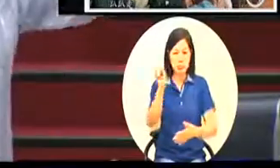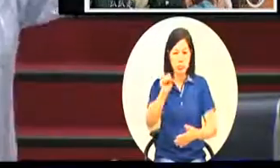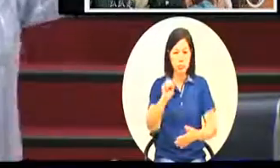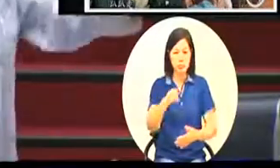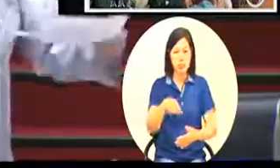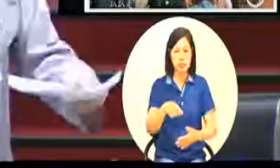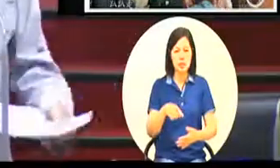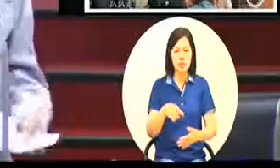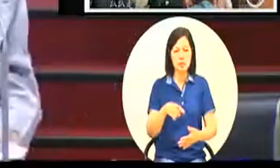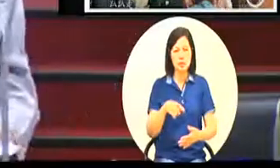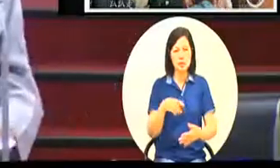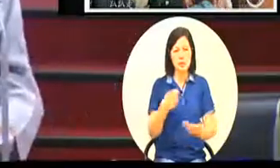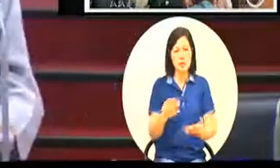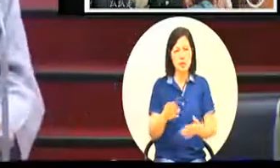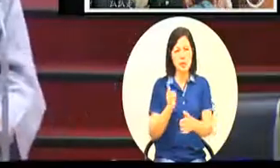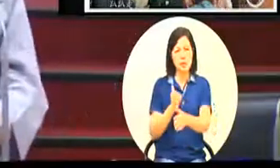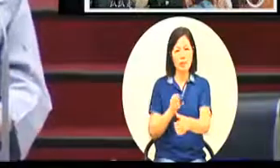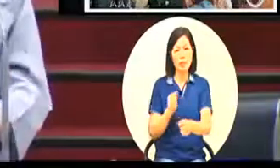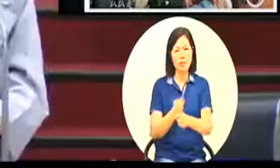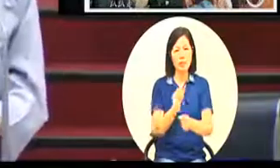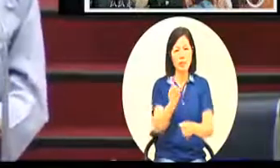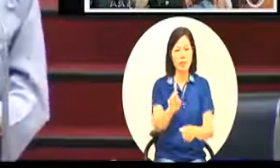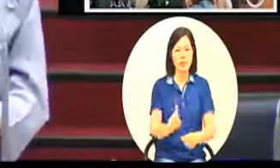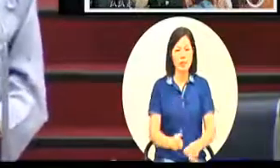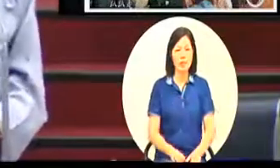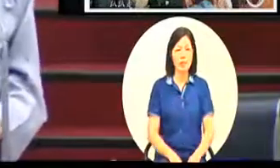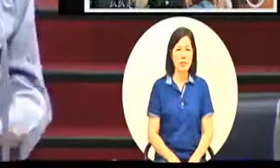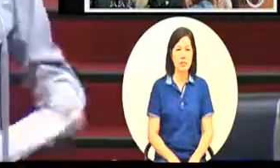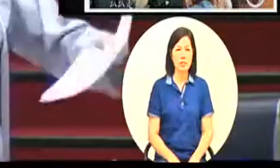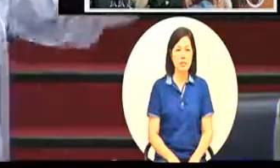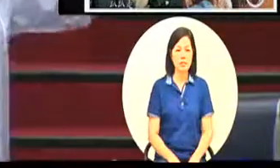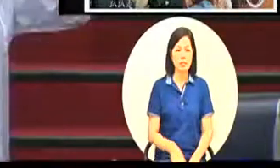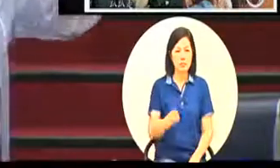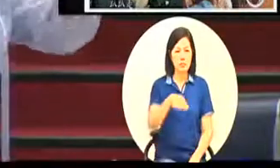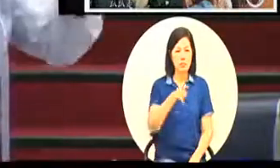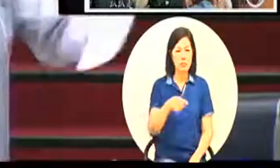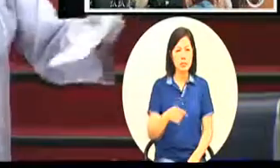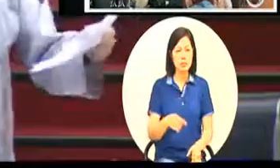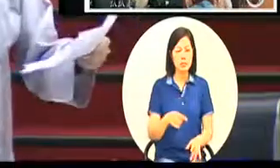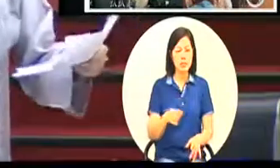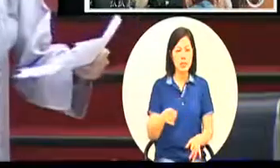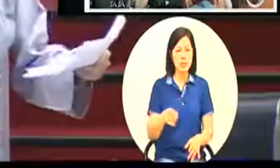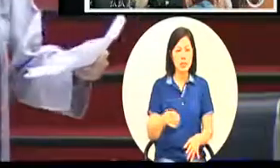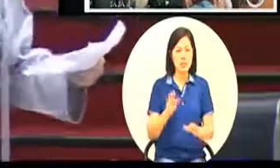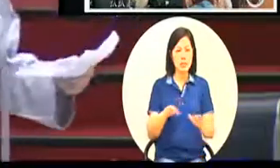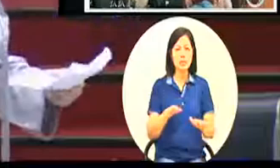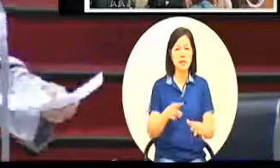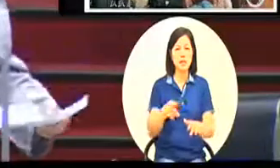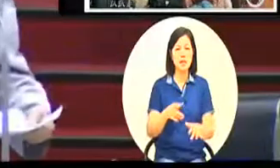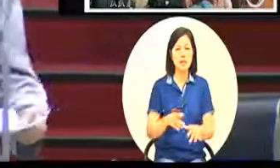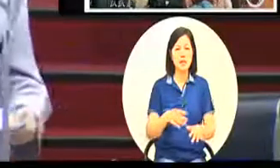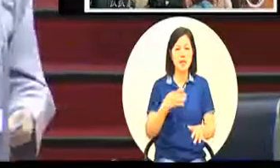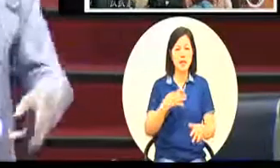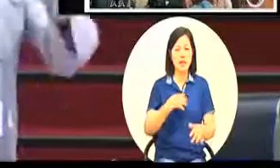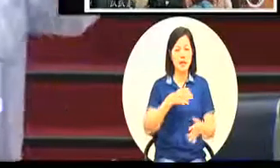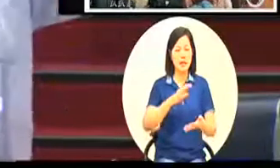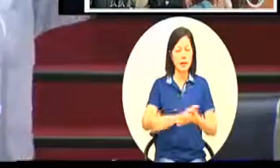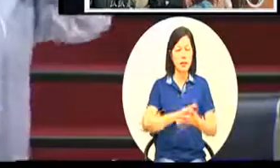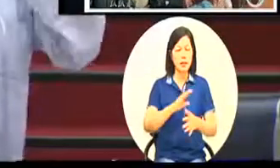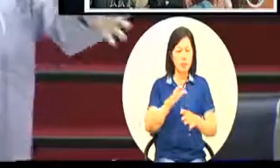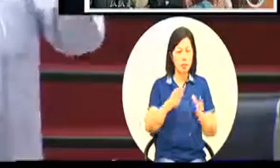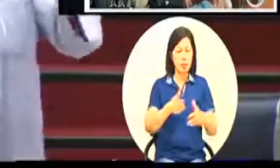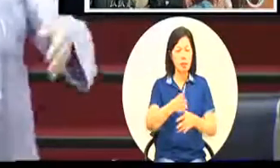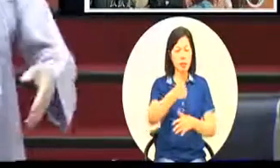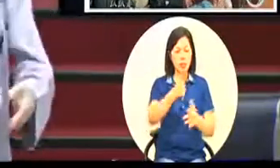咱这拢差不多住咧比我较悬的啦。无叫因爸仔囝要做啥，有钱无钱，我无了解啦。无